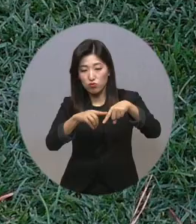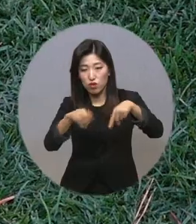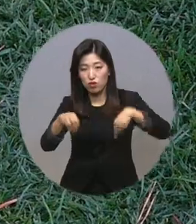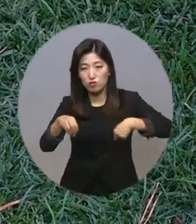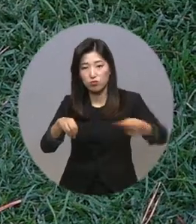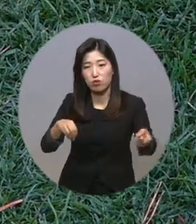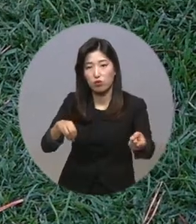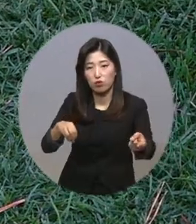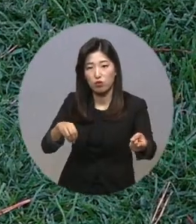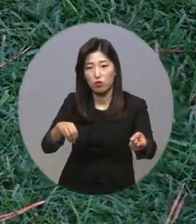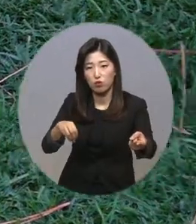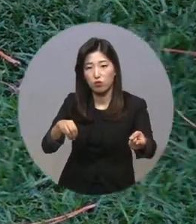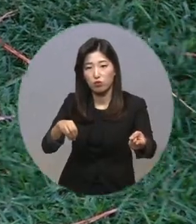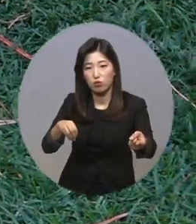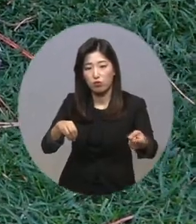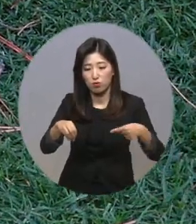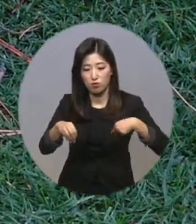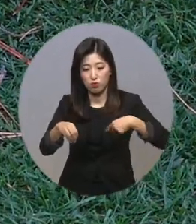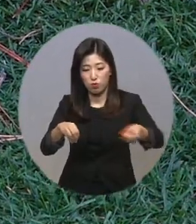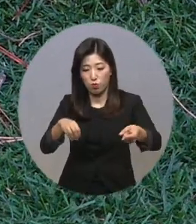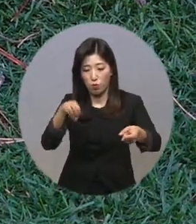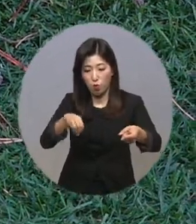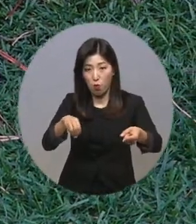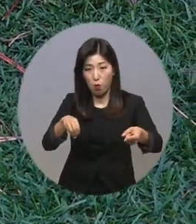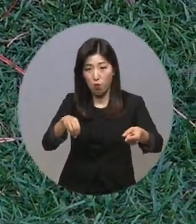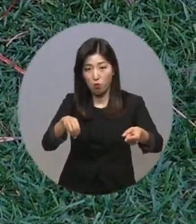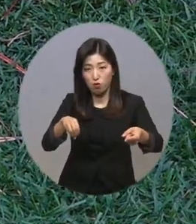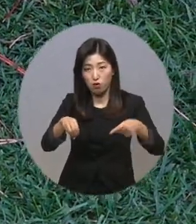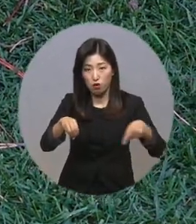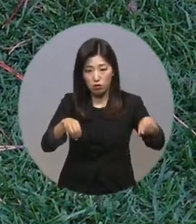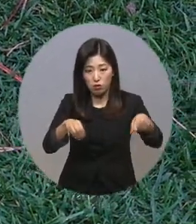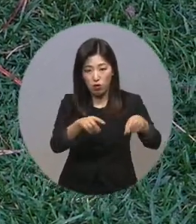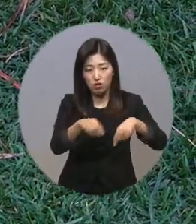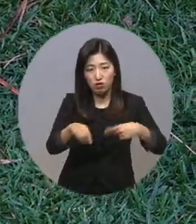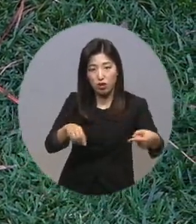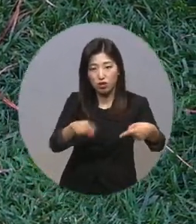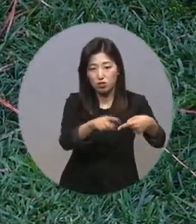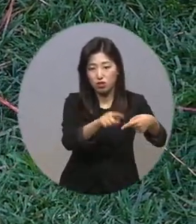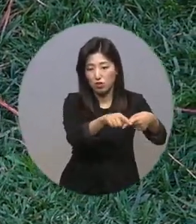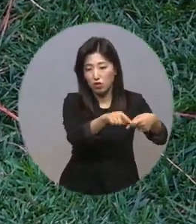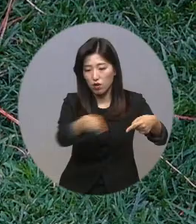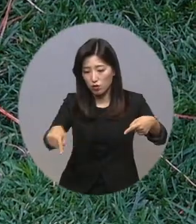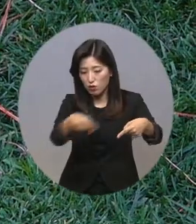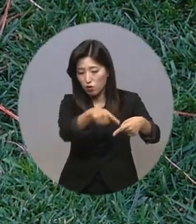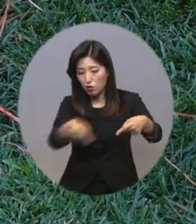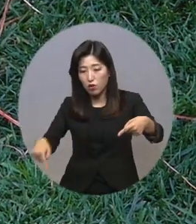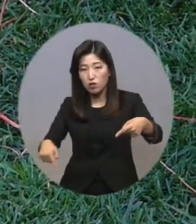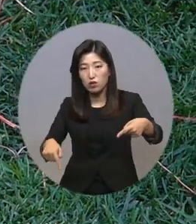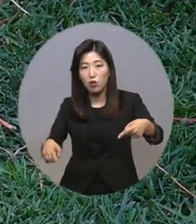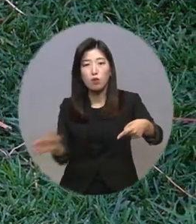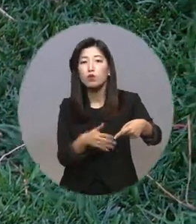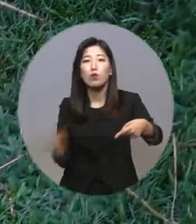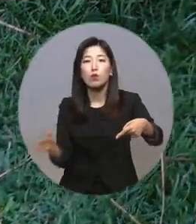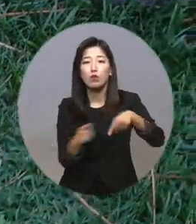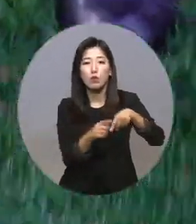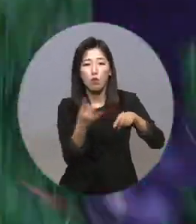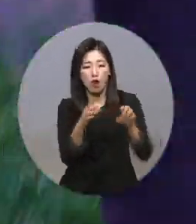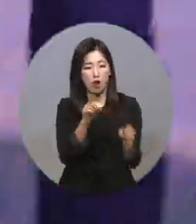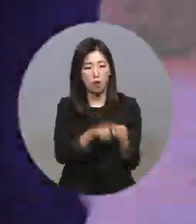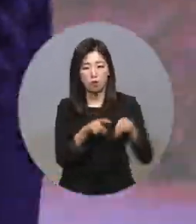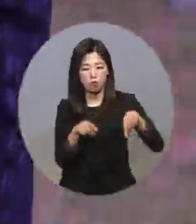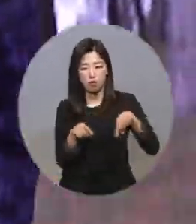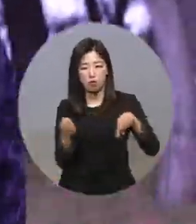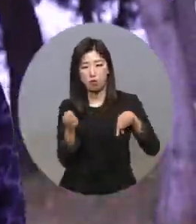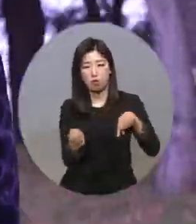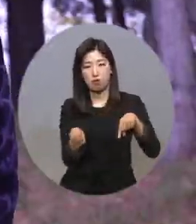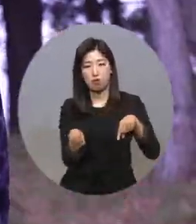그리고 좌측 미오 말지니라 요 말듯 여건이 오기가 아니야 그 예를 통합 꽃 언제나 써 뭐가 좀 500 500